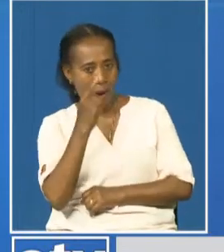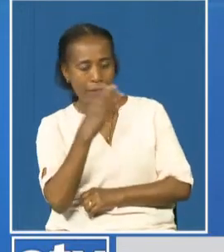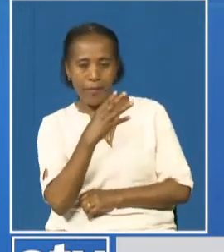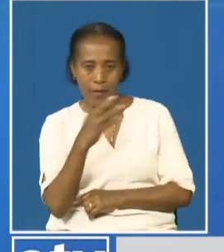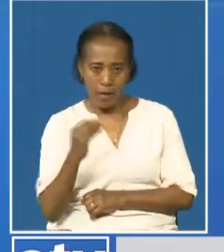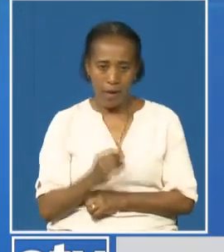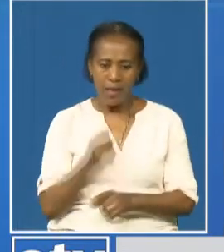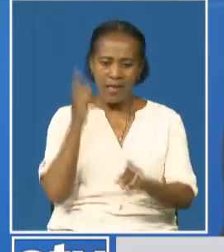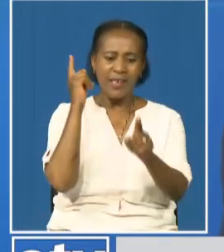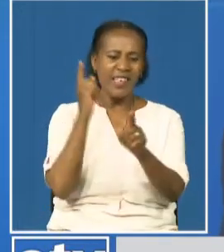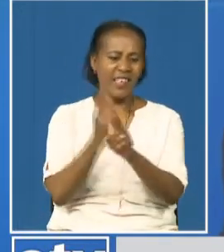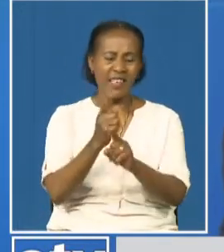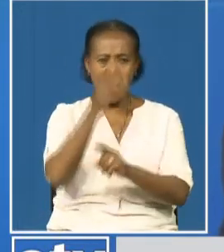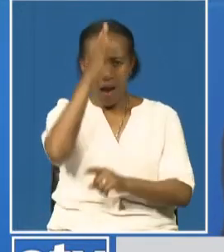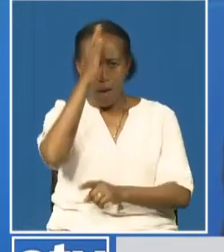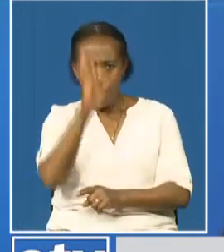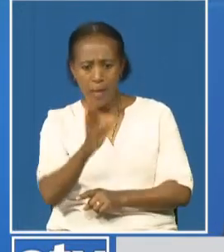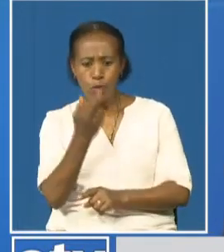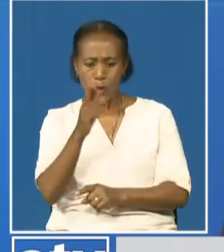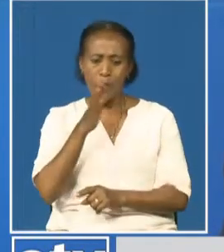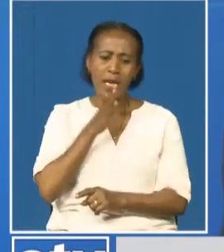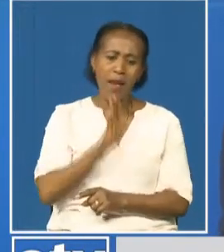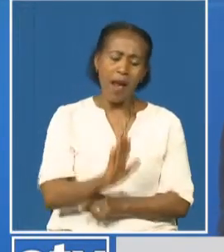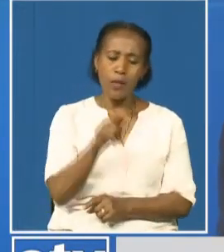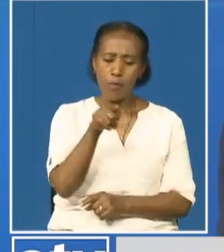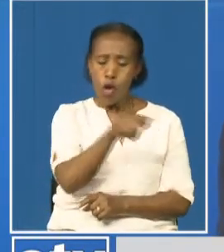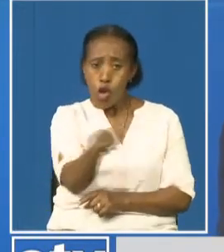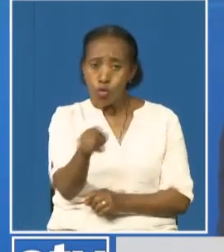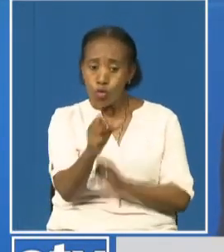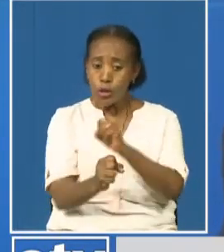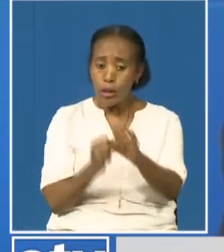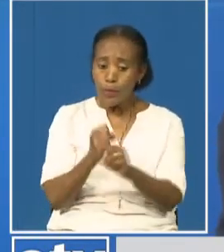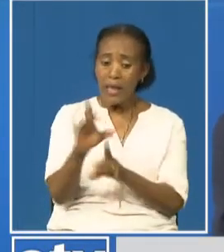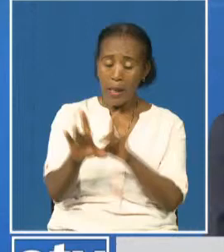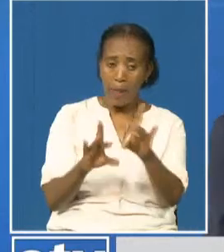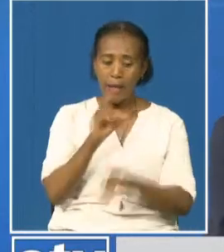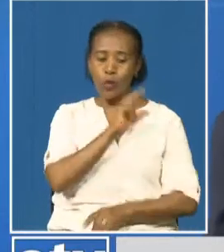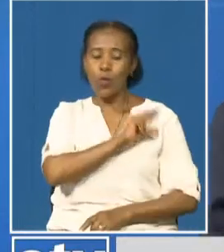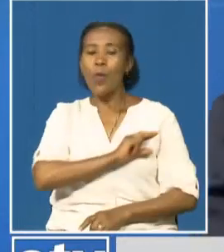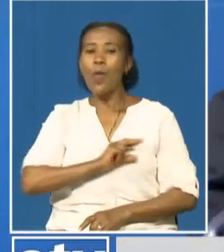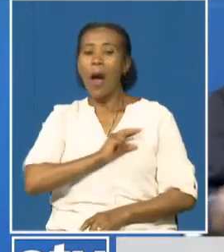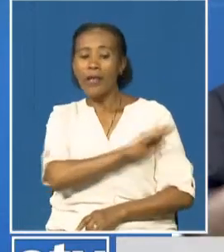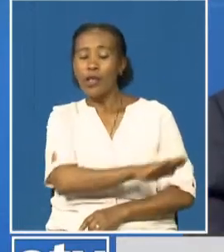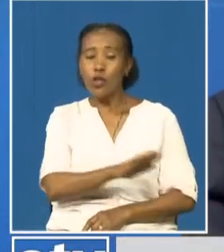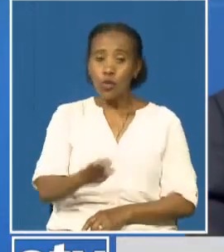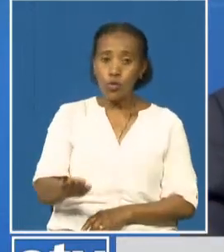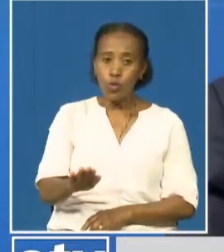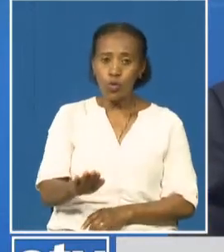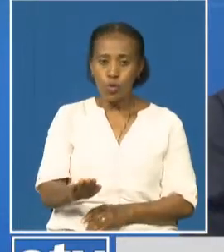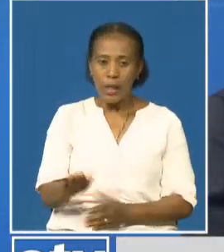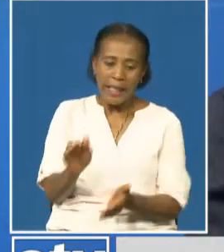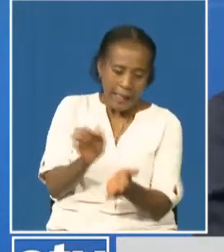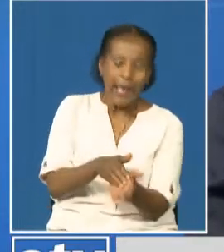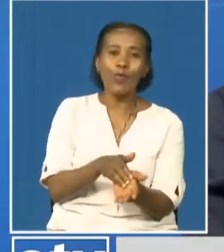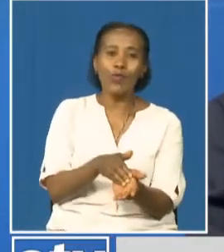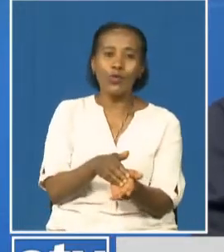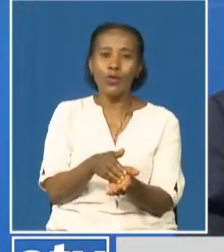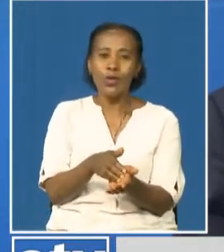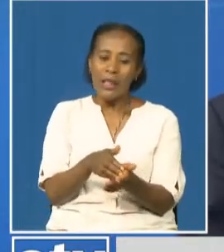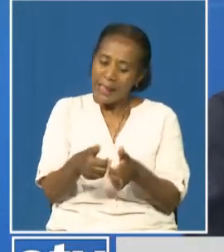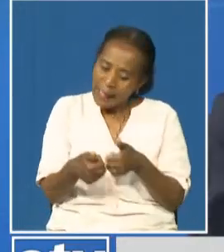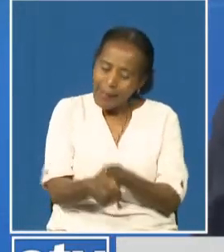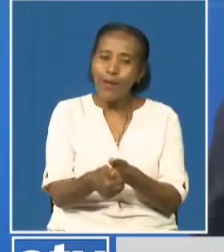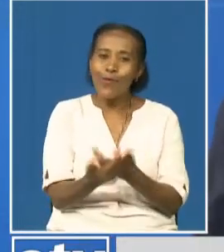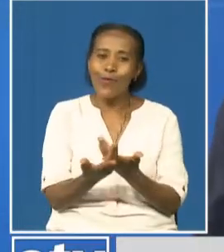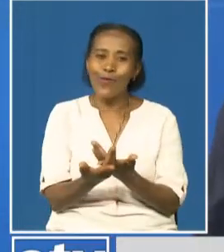ማየትና ለክ አባት ወይም እናት በእነሱ ድሜ የሚያደርጉትን ባህሪ ልጆች እንዲደግሙ እና